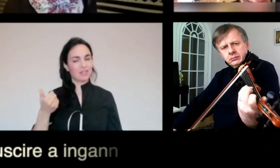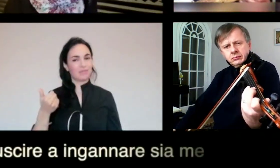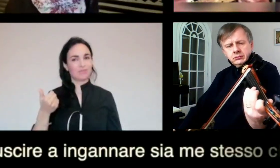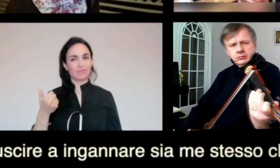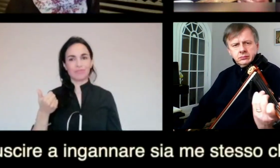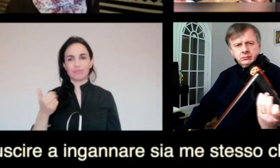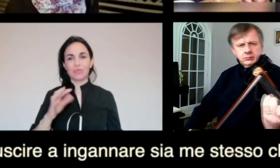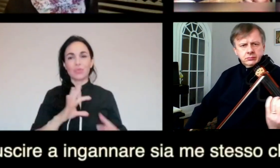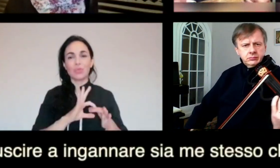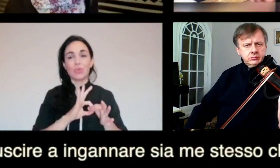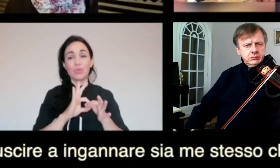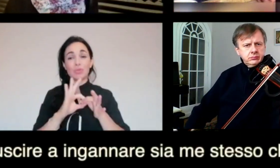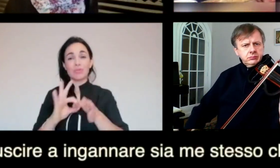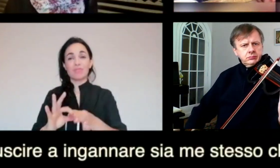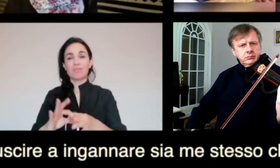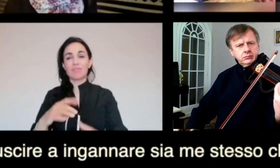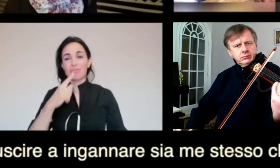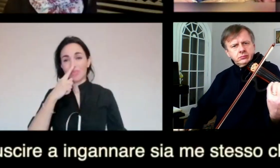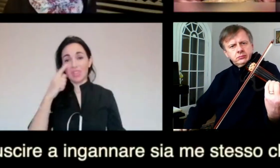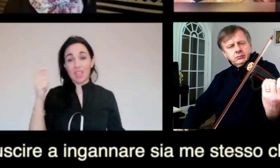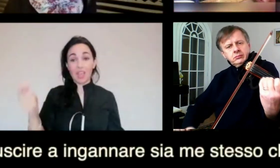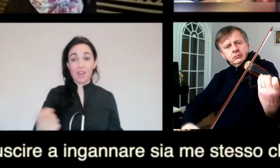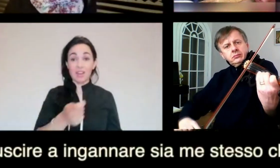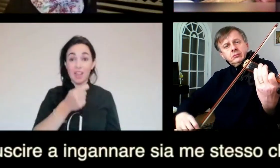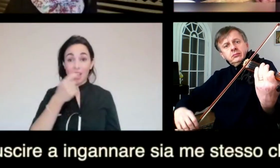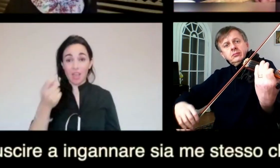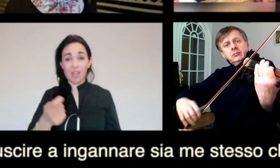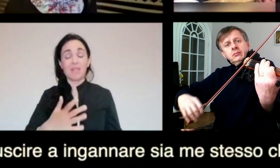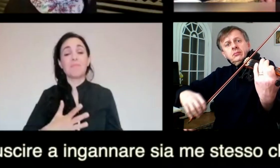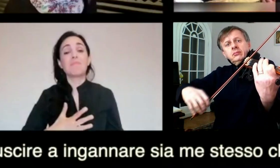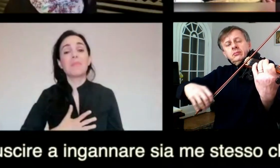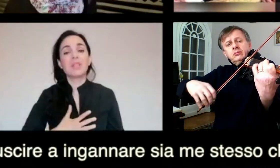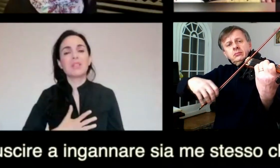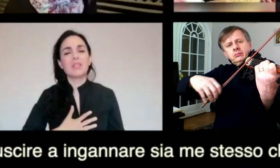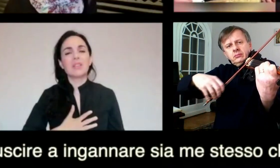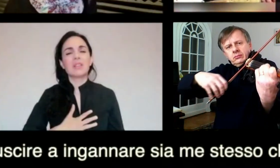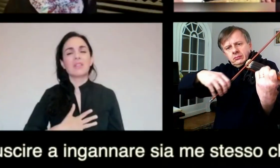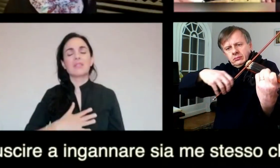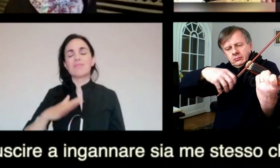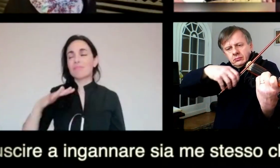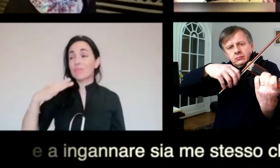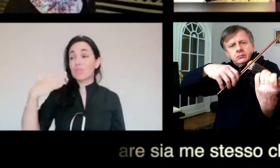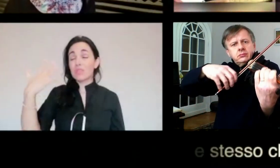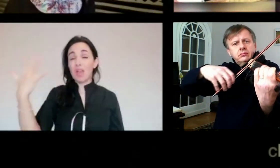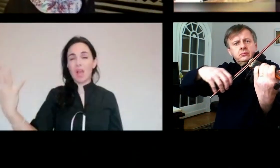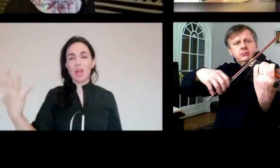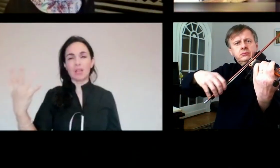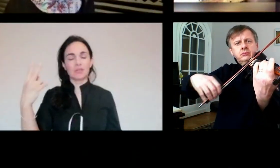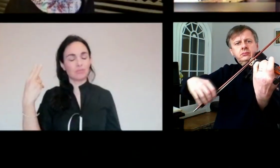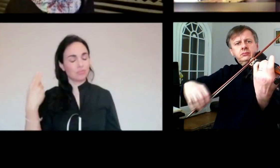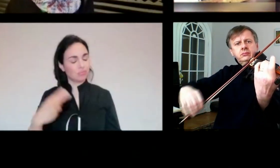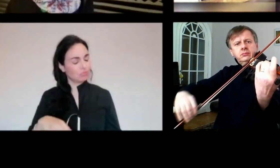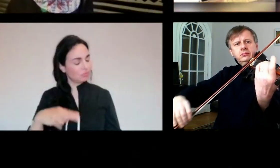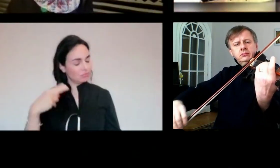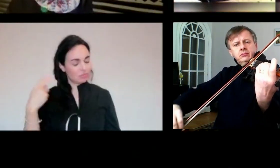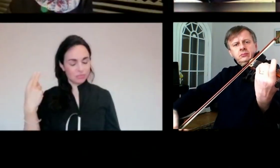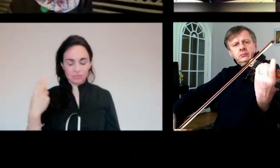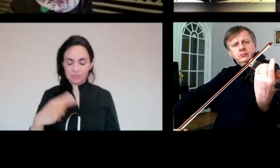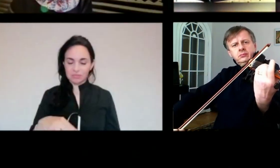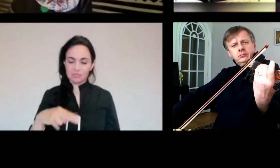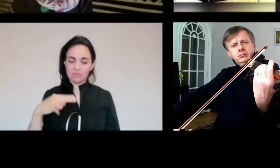talento per riuscire a ingannare sia me stesso che gli